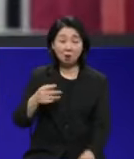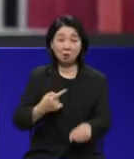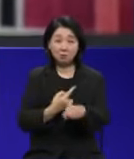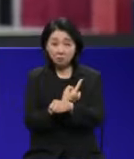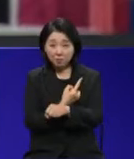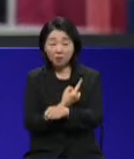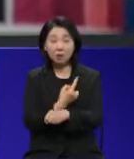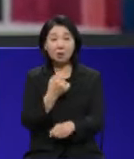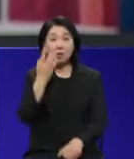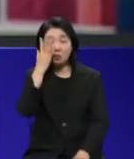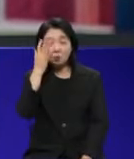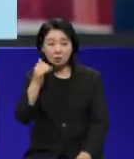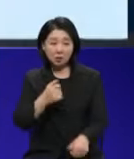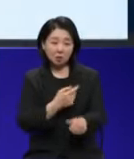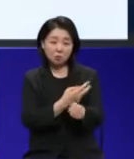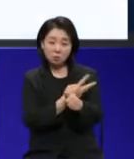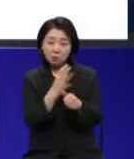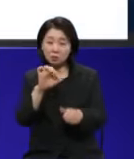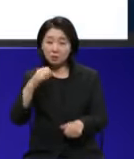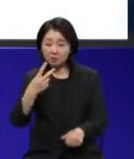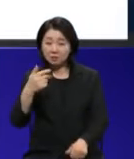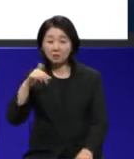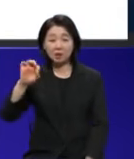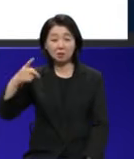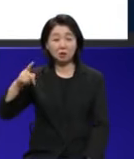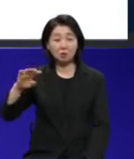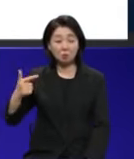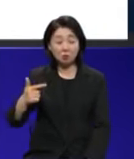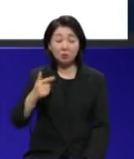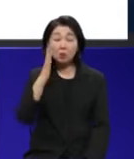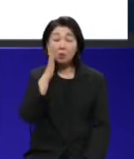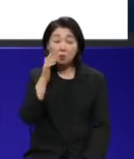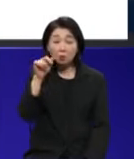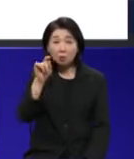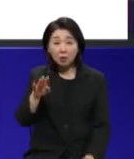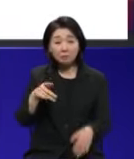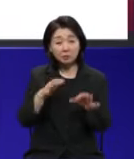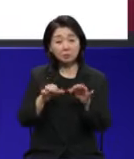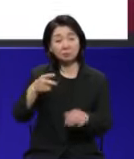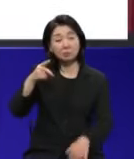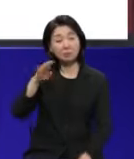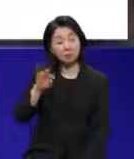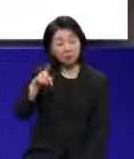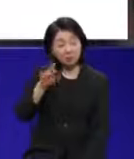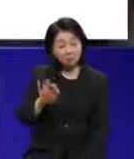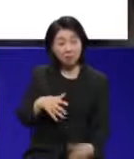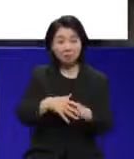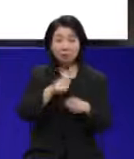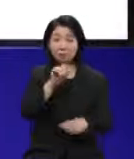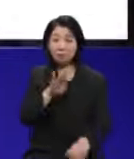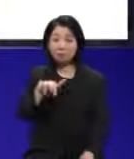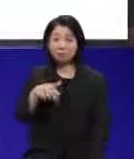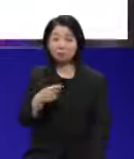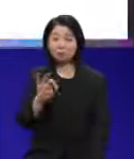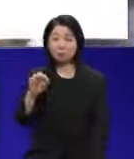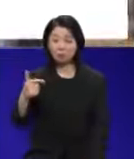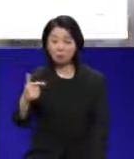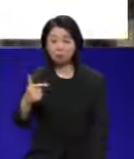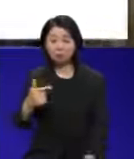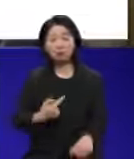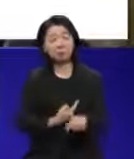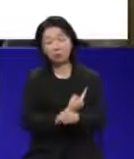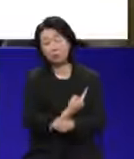동작을 나경원 후보 그리고 지금 말씀드린 도봉 갑의 김재섭 그다음에 마포가 조정은이 배도가